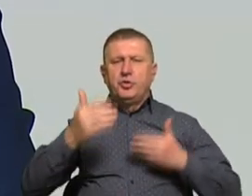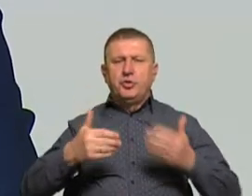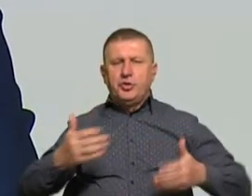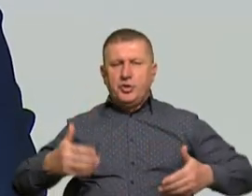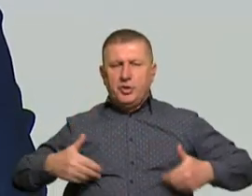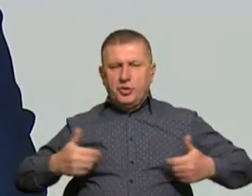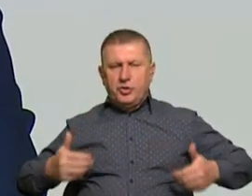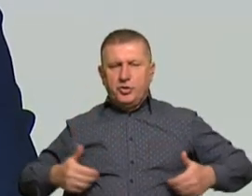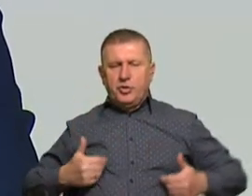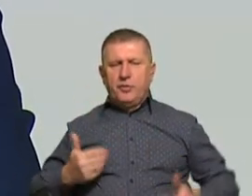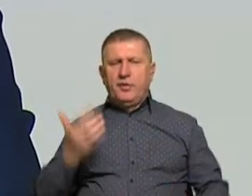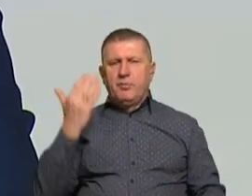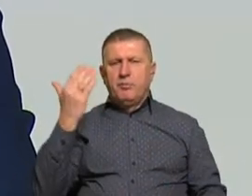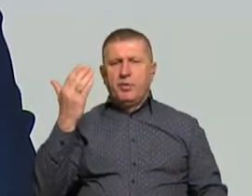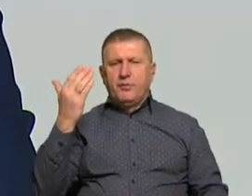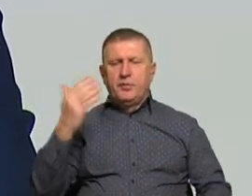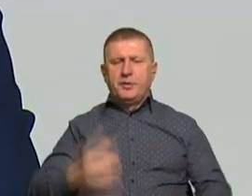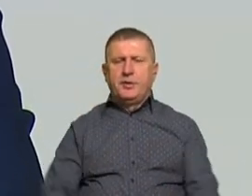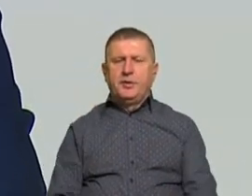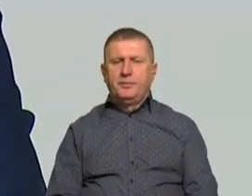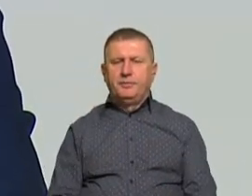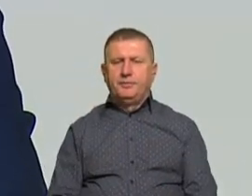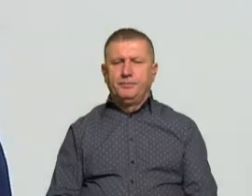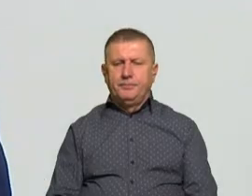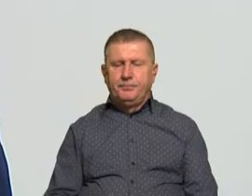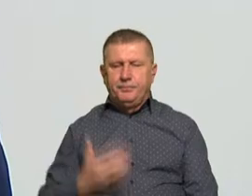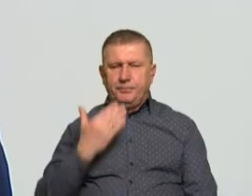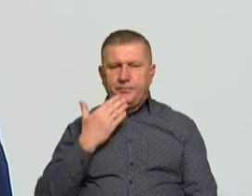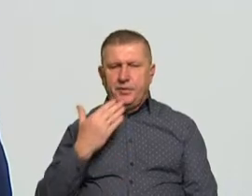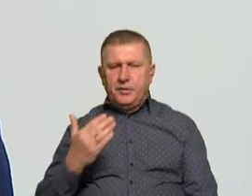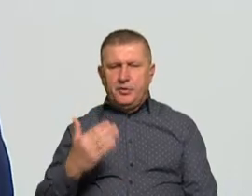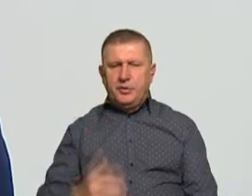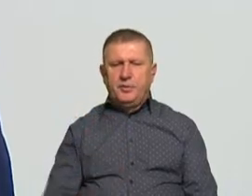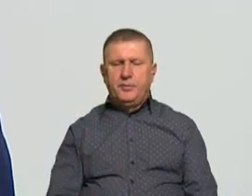zdrowia i powodzenia. Dziękujemy bardzo.